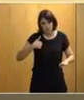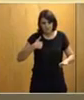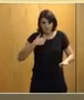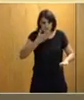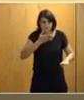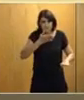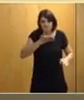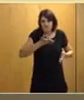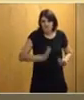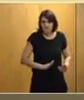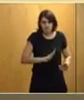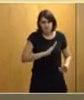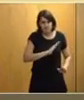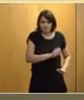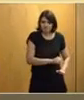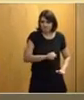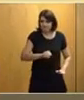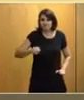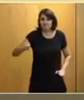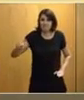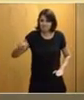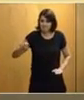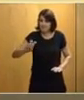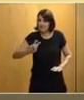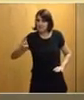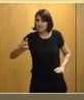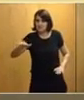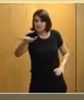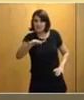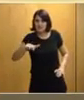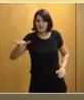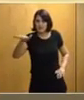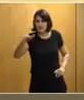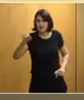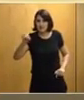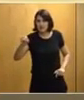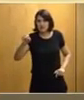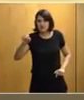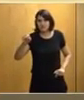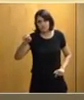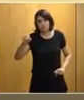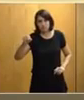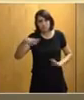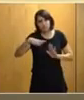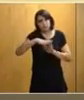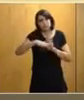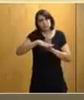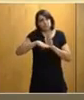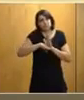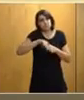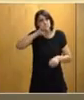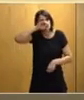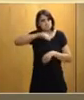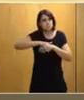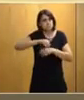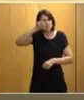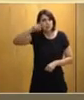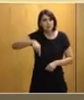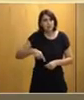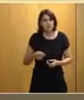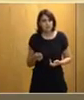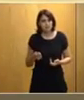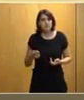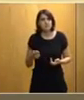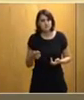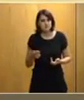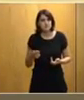nostres fills i filles en altres entorns que no tenen o no tenen aquesta reclamentació que s